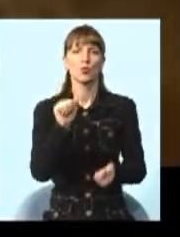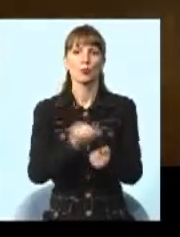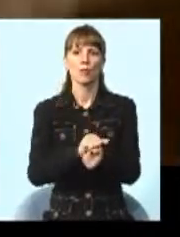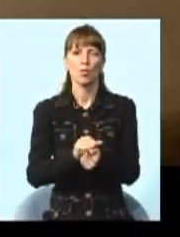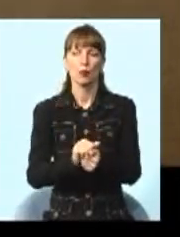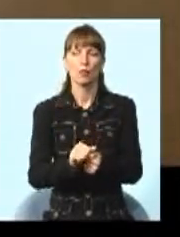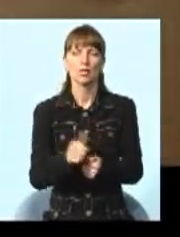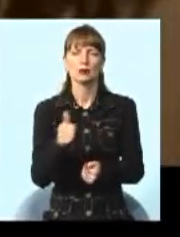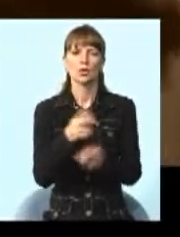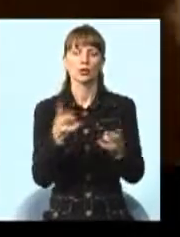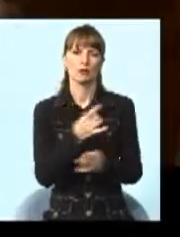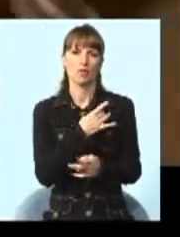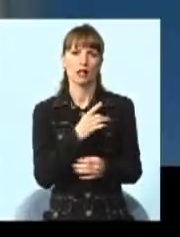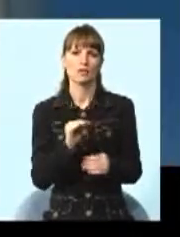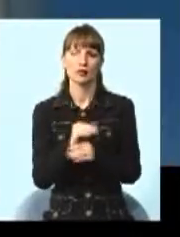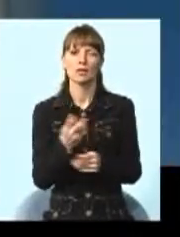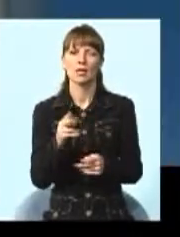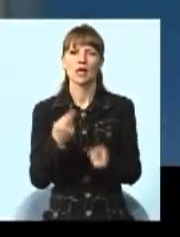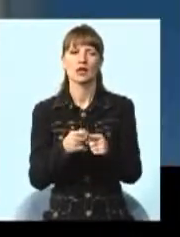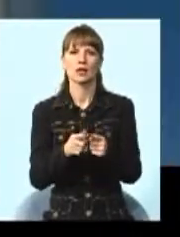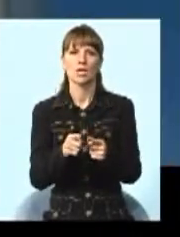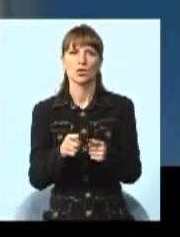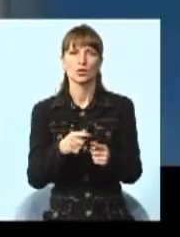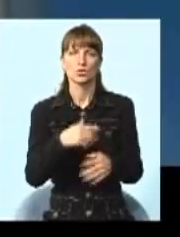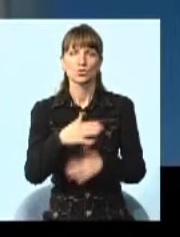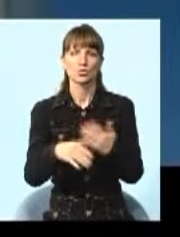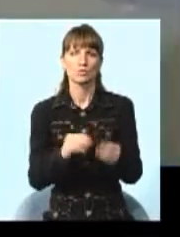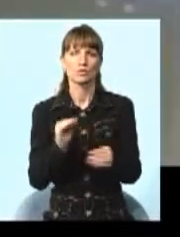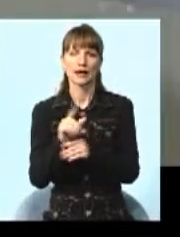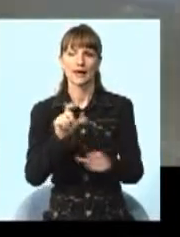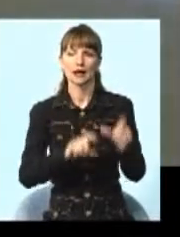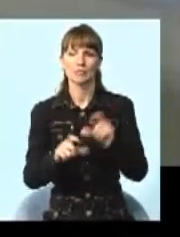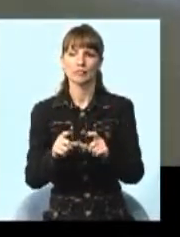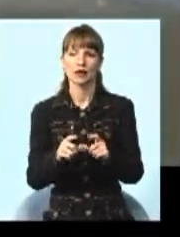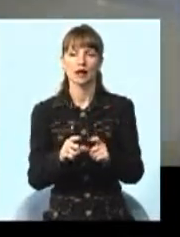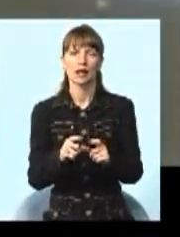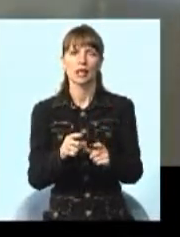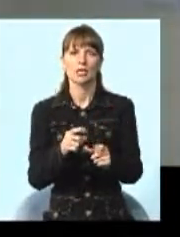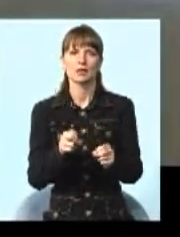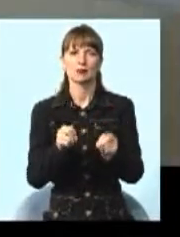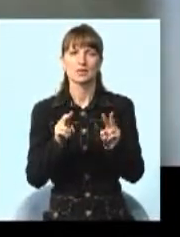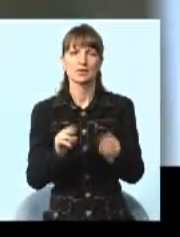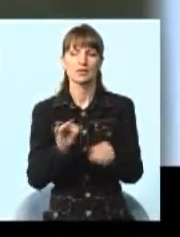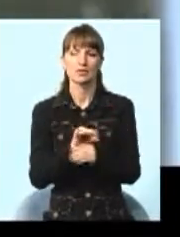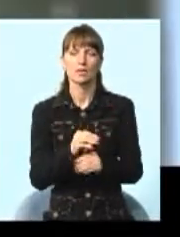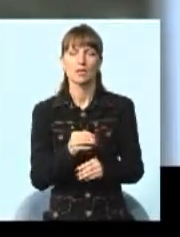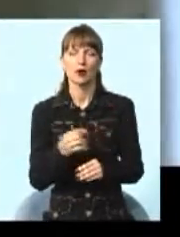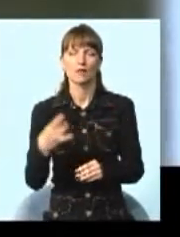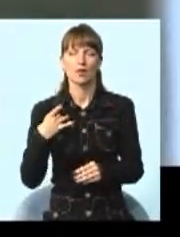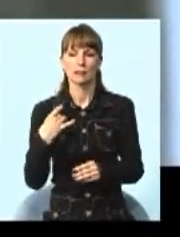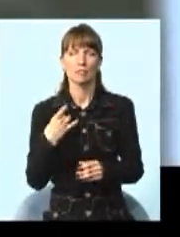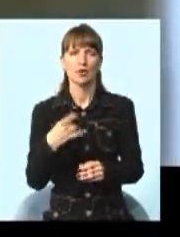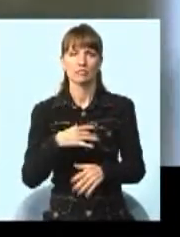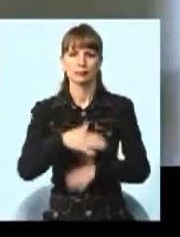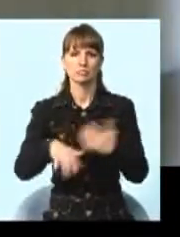його слід відбілити. Для цього суміш знову обробляють хімічними речовинами. Залізними лезами відбілену масу розбивають та засипають